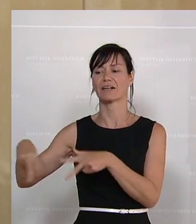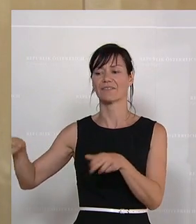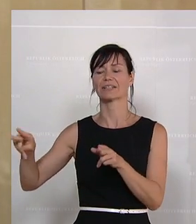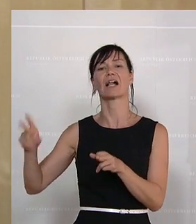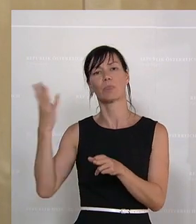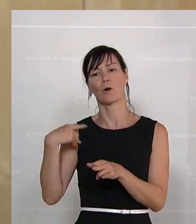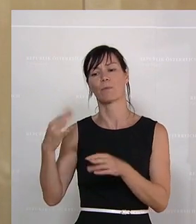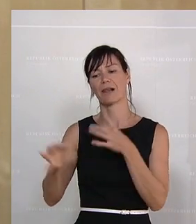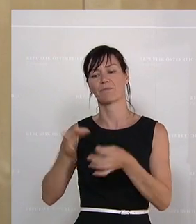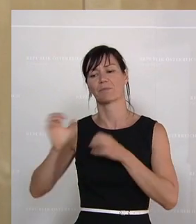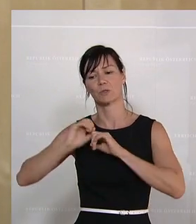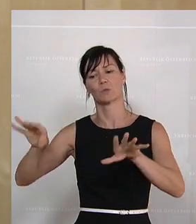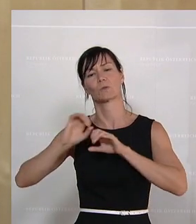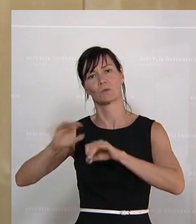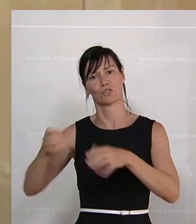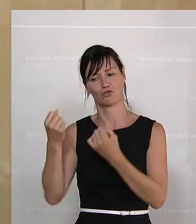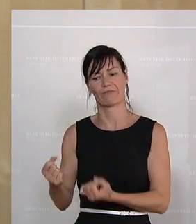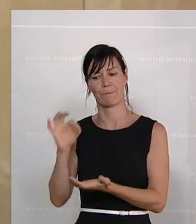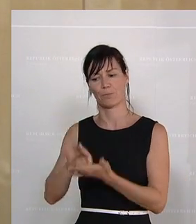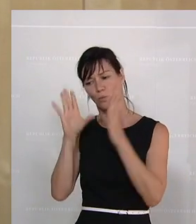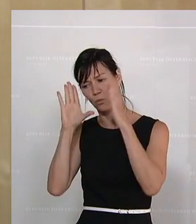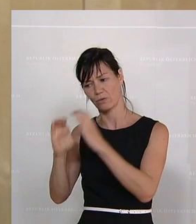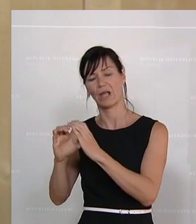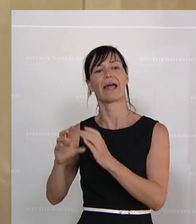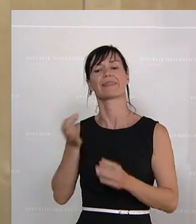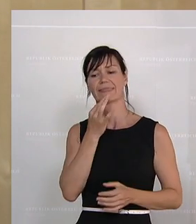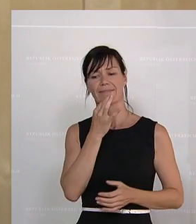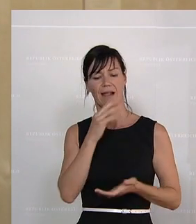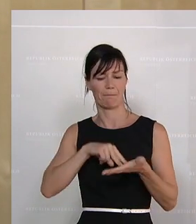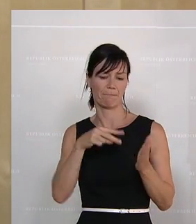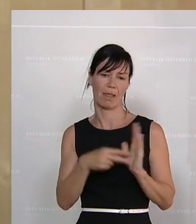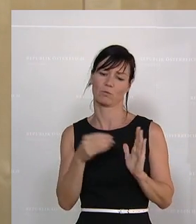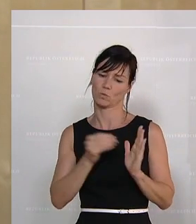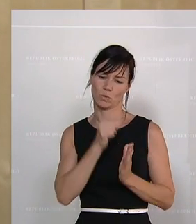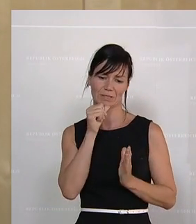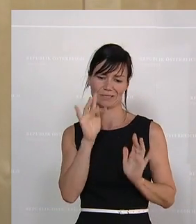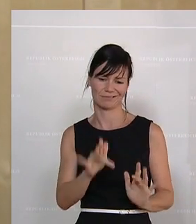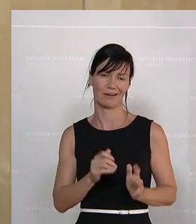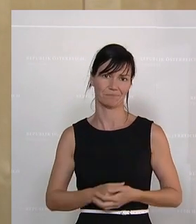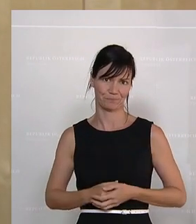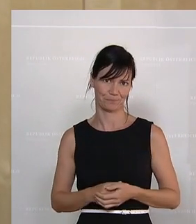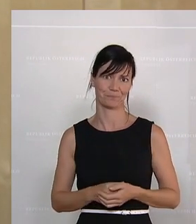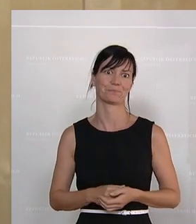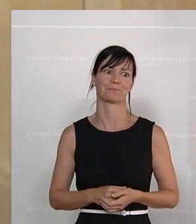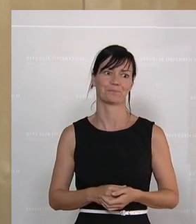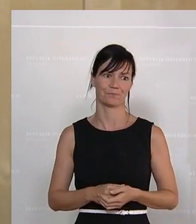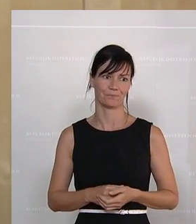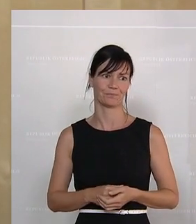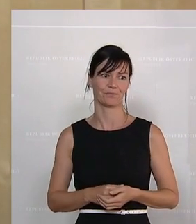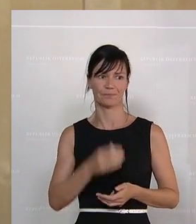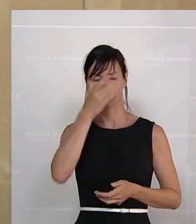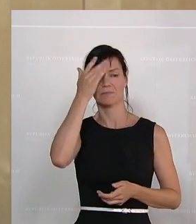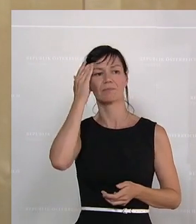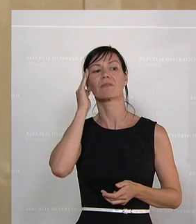schwerpunkt vorgesehen eine detailplanung gibt es aber zum gegenwärtigen zeitpunkt noch nicht es wird aber weiter